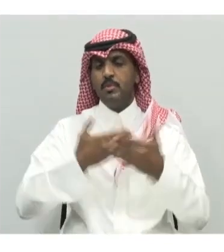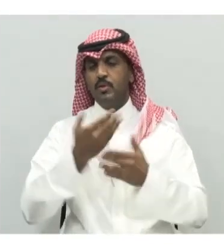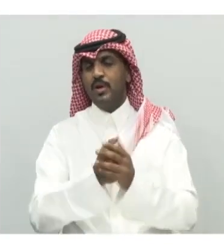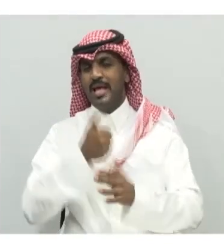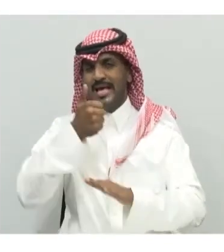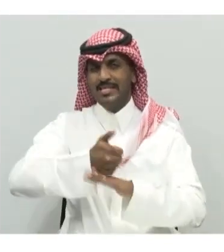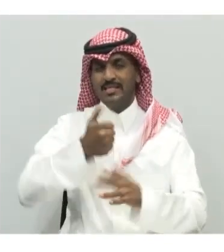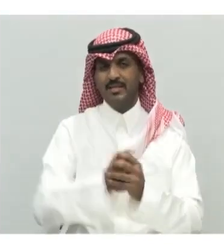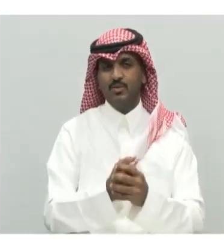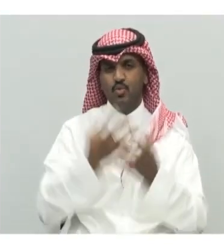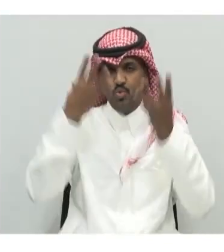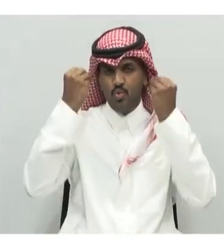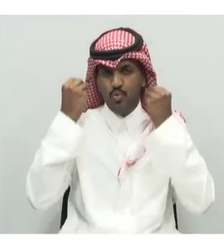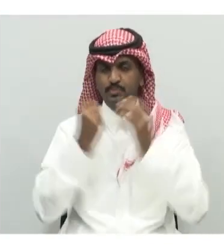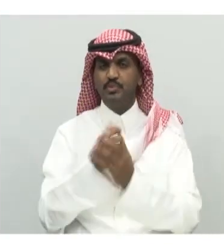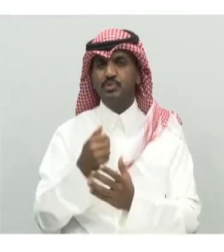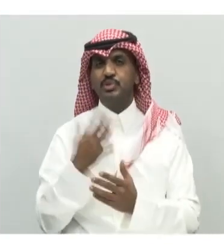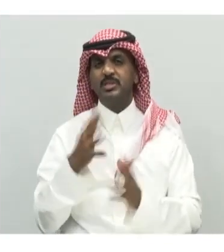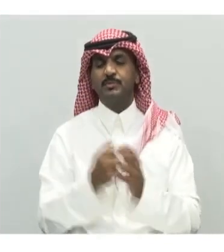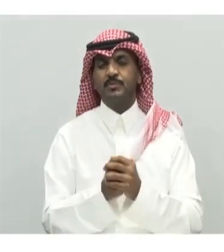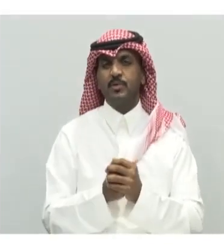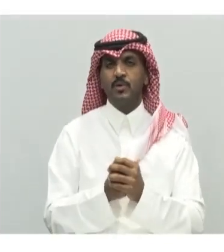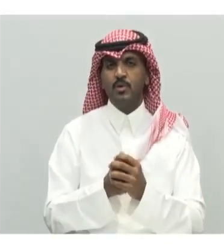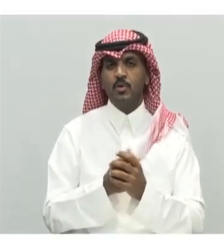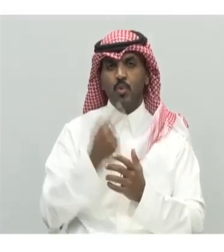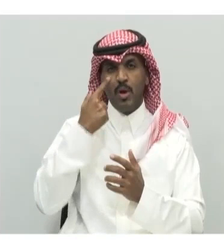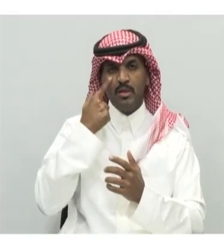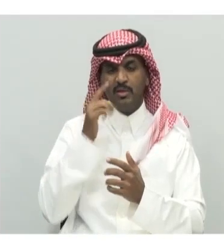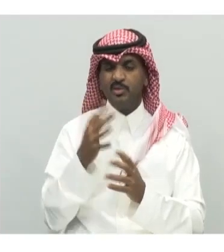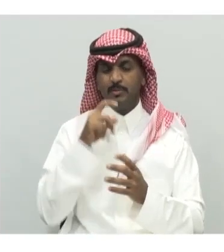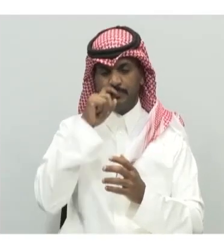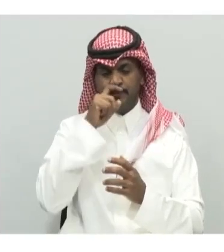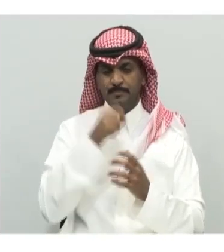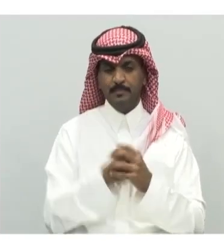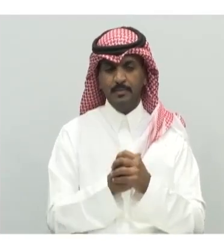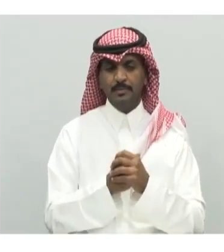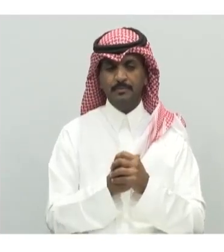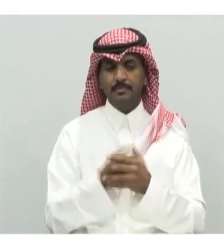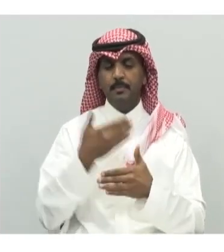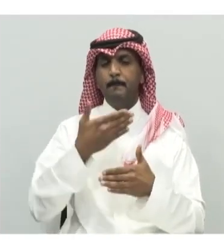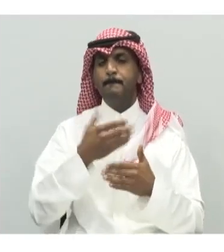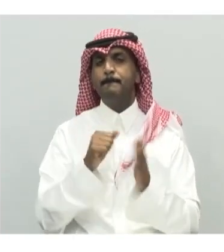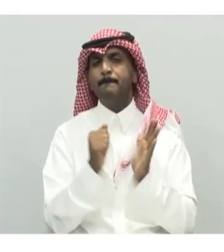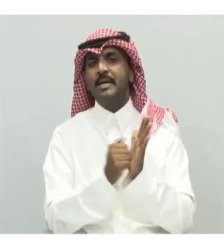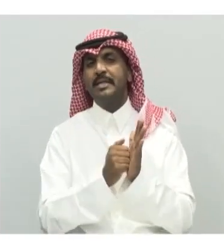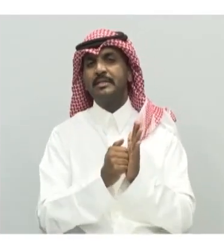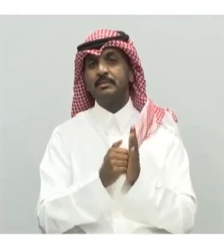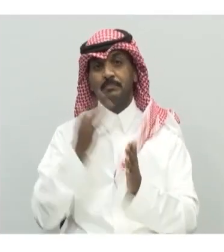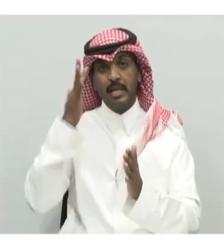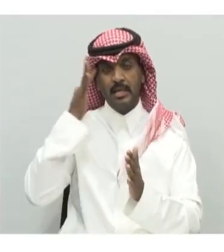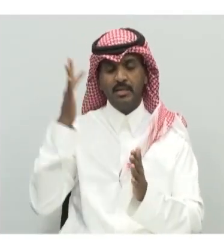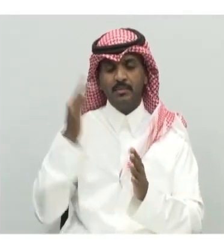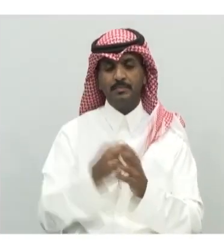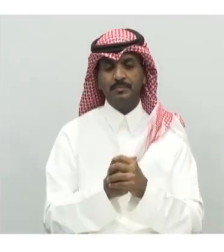اساسها علوم جديده واختراعات ايضا جديده بيت الحكمه تاسس